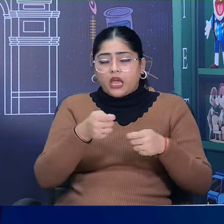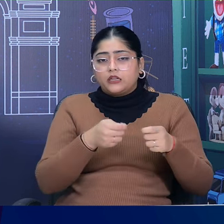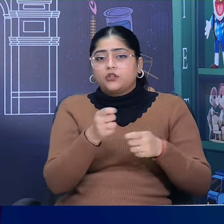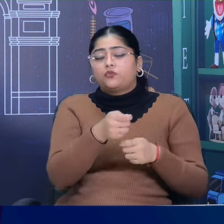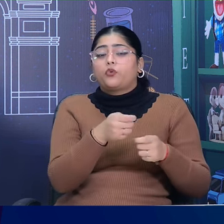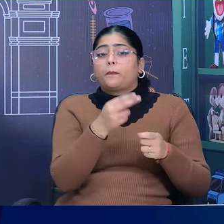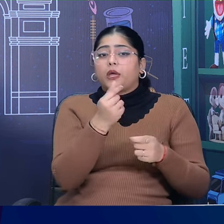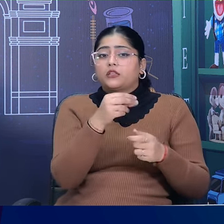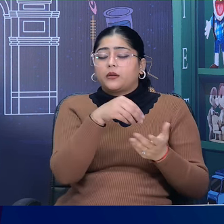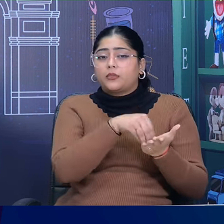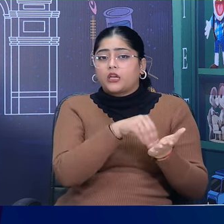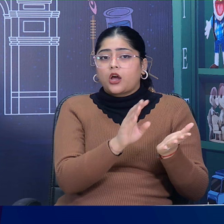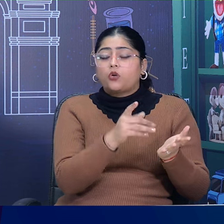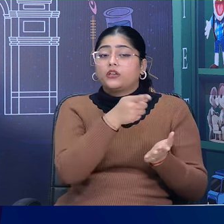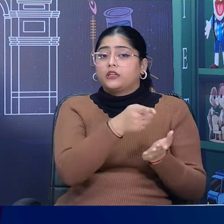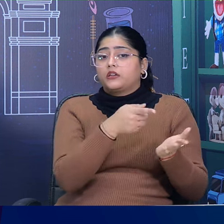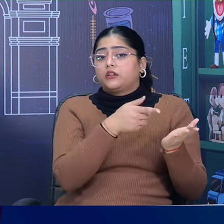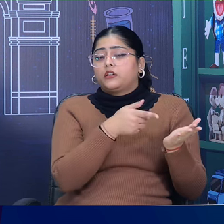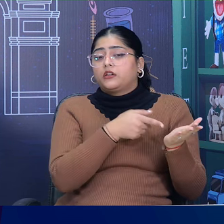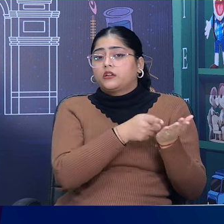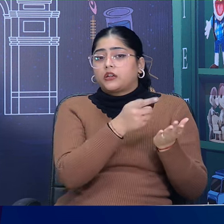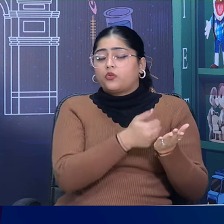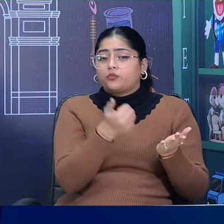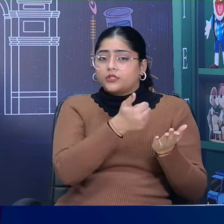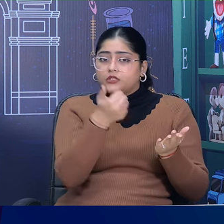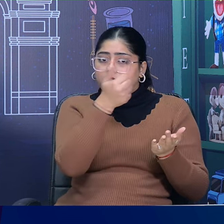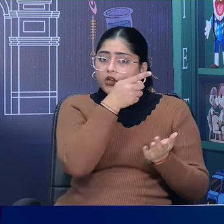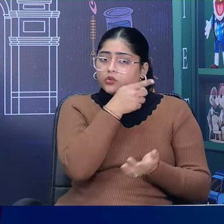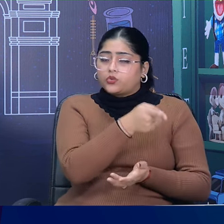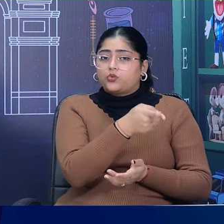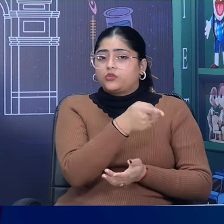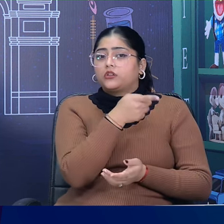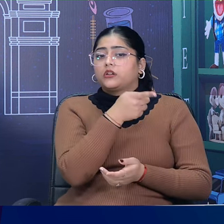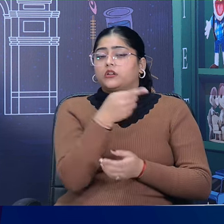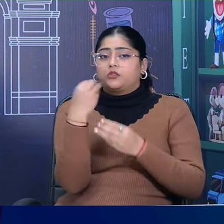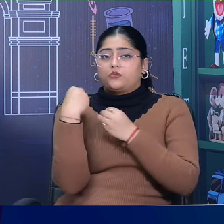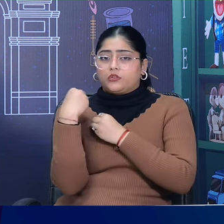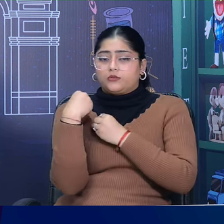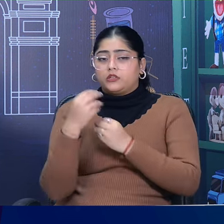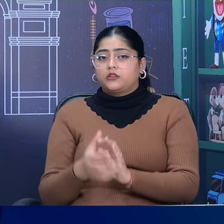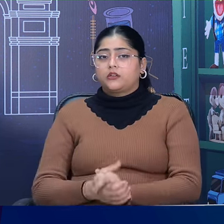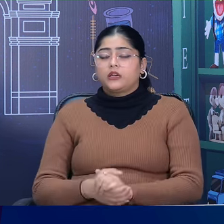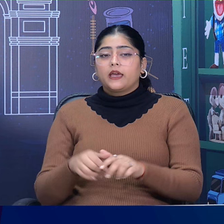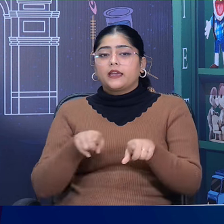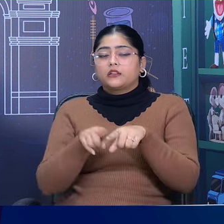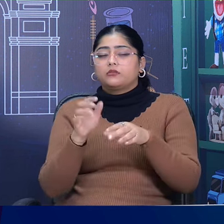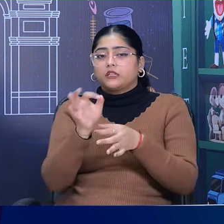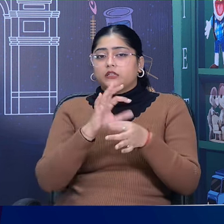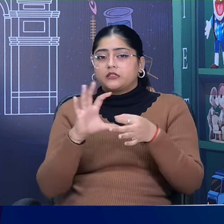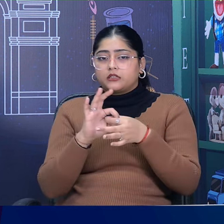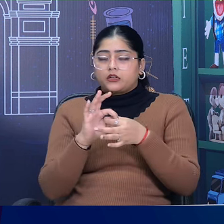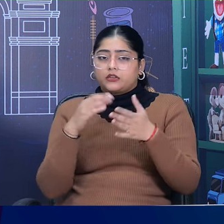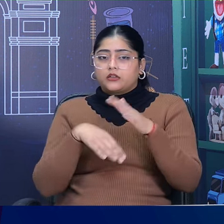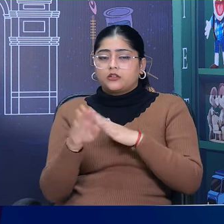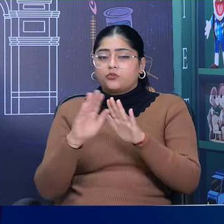पंचायत का होता है जैसे एक छोटा सा उदाहरण मैं आपको देना चाहूंगा जो हमारी एनसीआरटी की टेक्स्ट बुक है उसमें भी एक उदाहरण एक गांव का है जिस